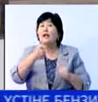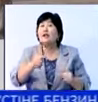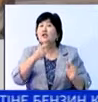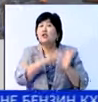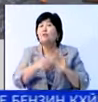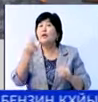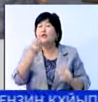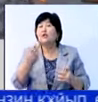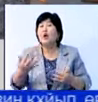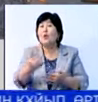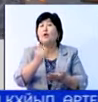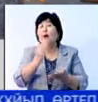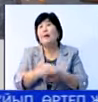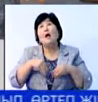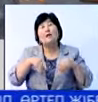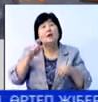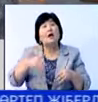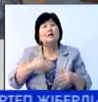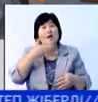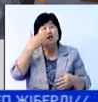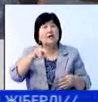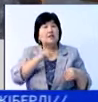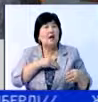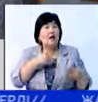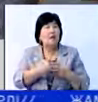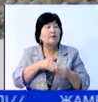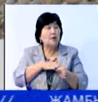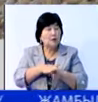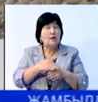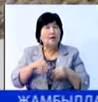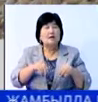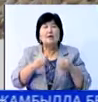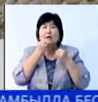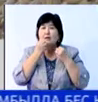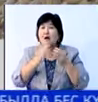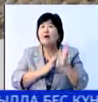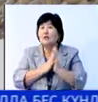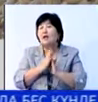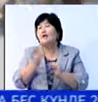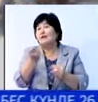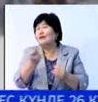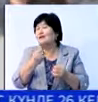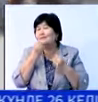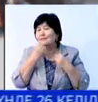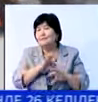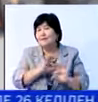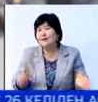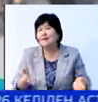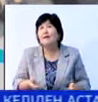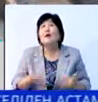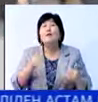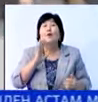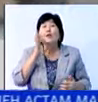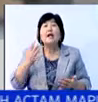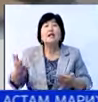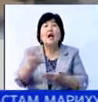70 центнер өнім алыпты. Диқандардың ала жаздағы бейнетінің өтеуі олар егіннің шығымы жақсы, дәні бітік. Бүгінгі таңда